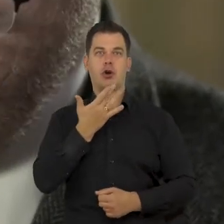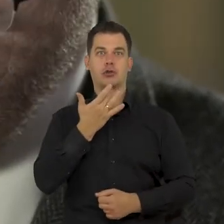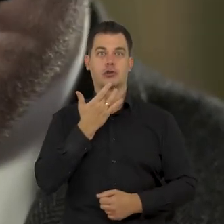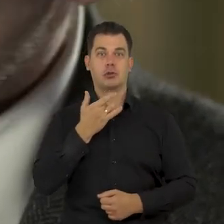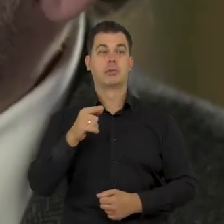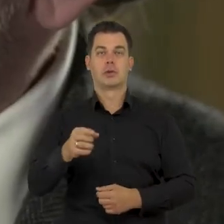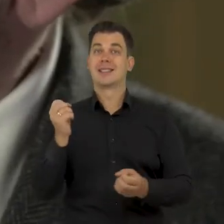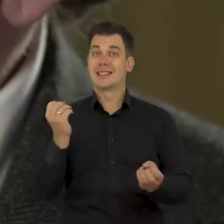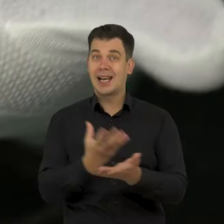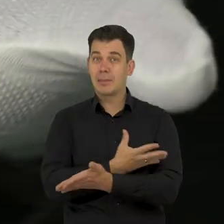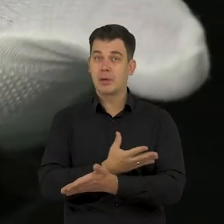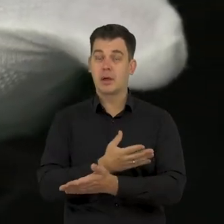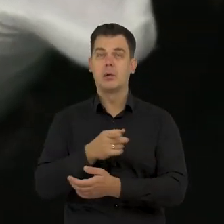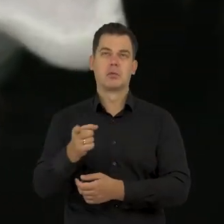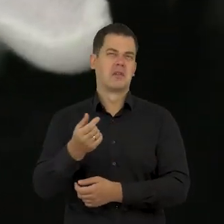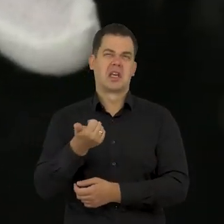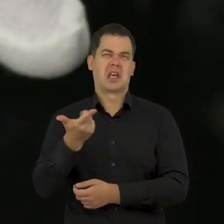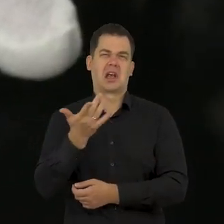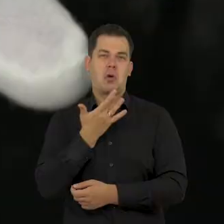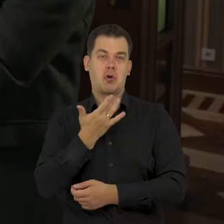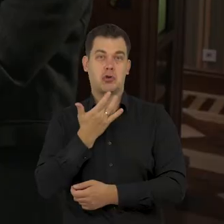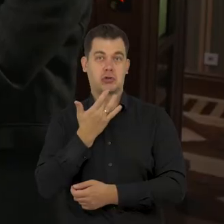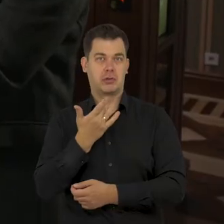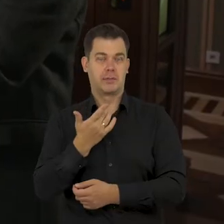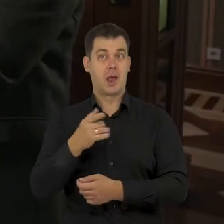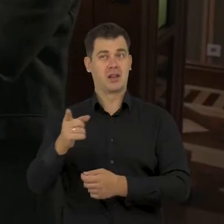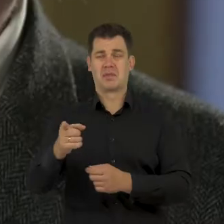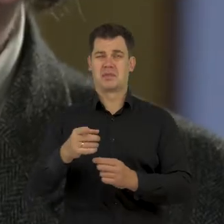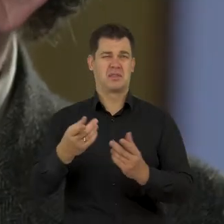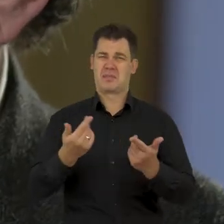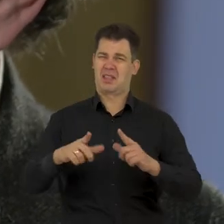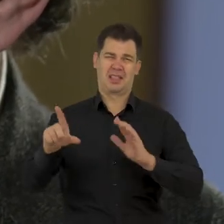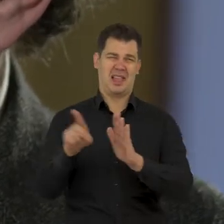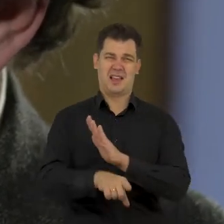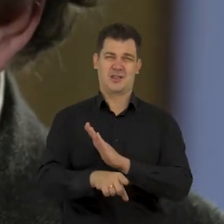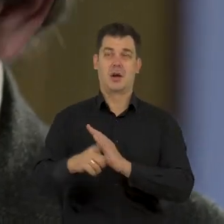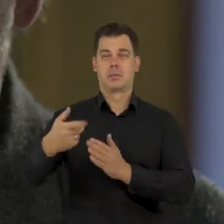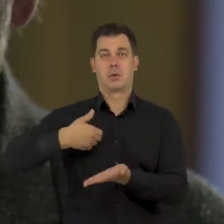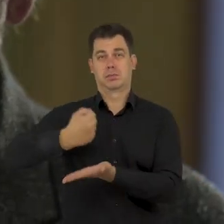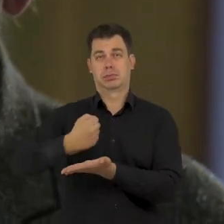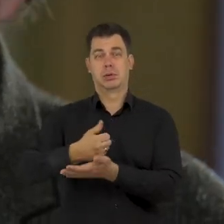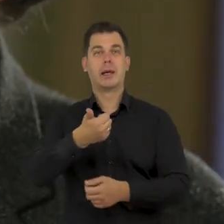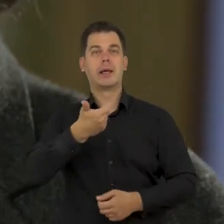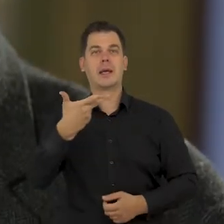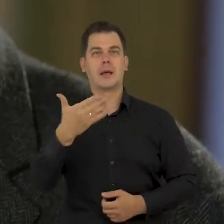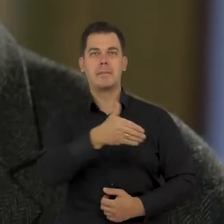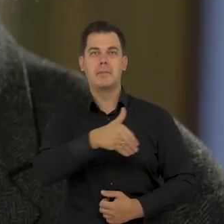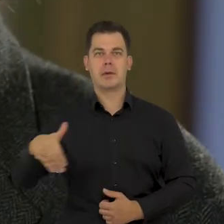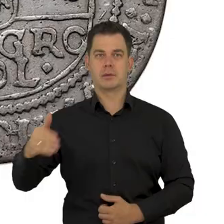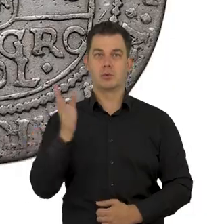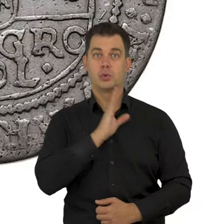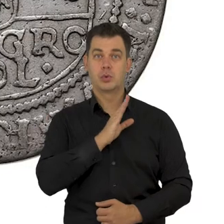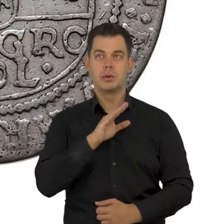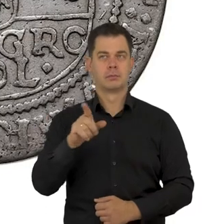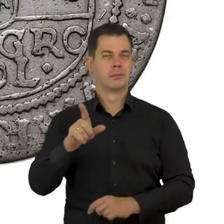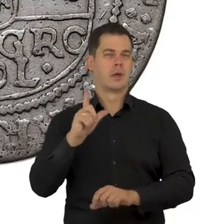nominale 30 groszy, która posiadała srebra za groszy kilkanaście. Moneta marna, w krótkim czasie wybito ich kilka